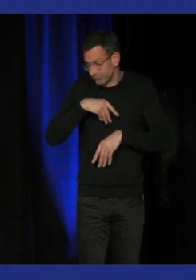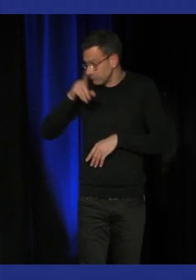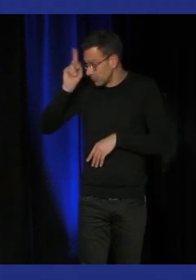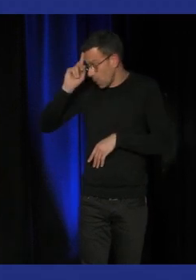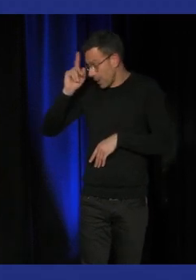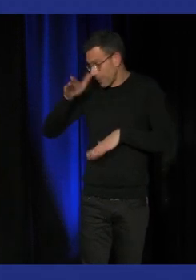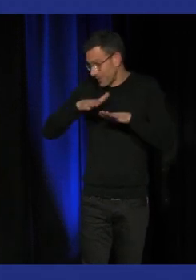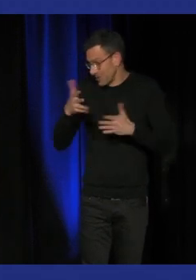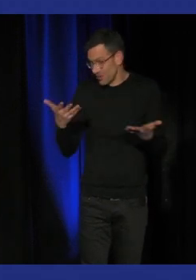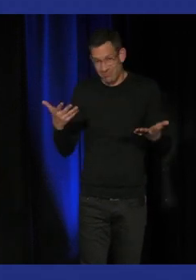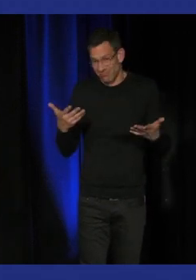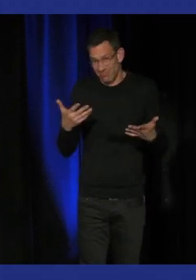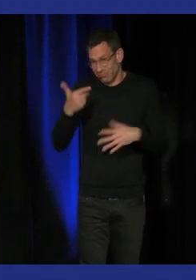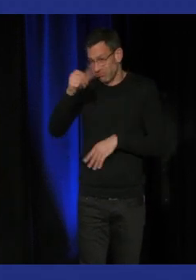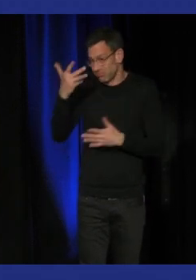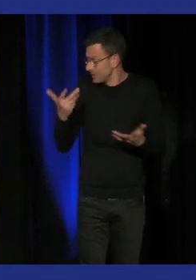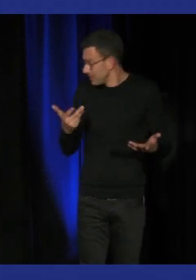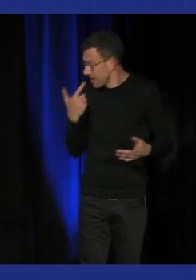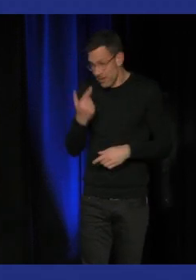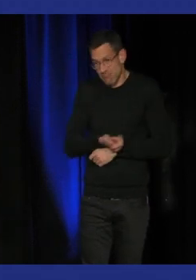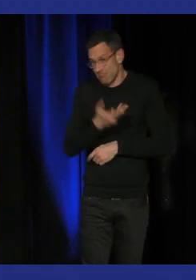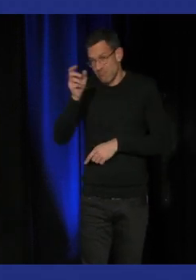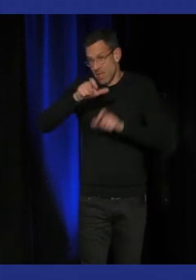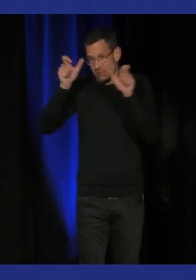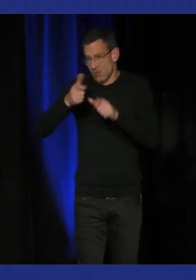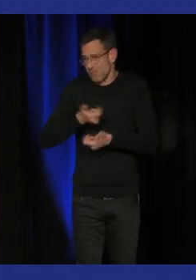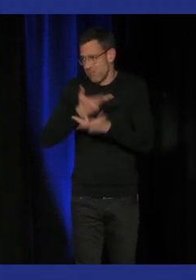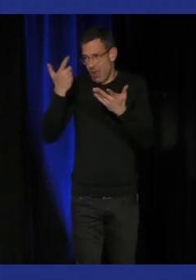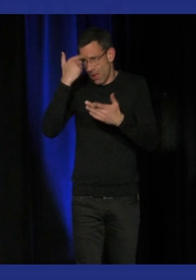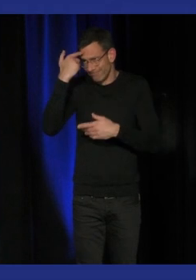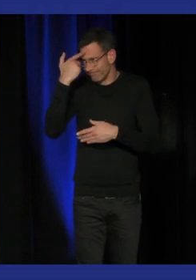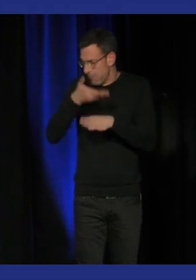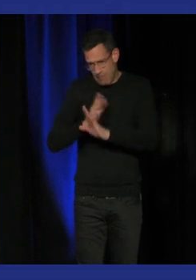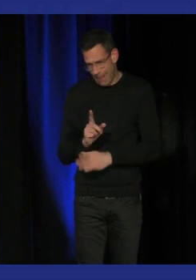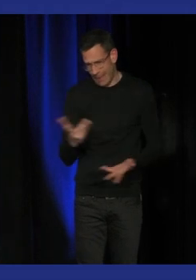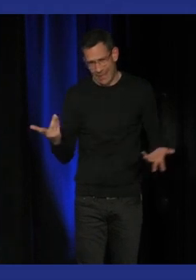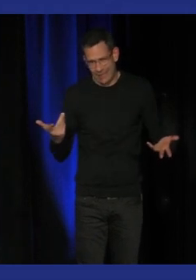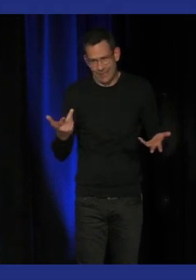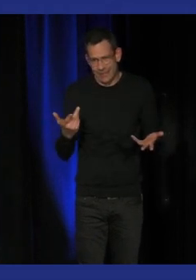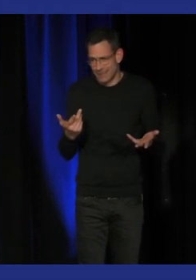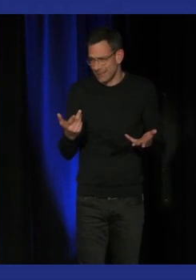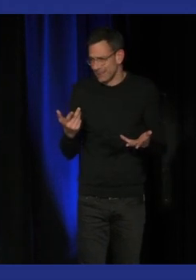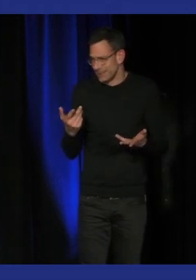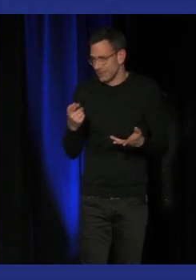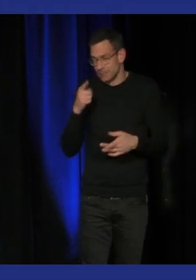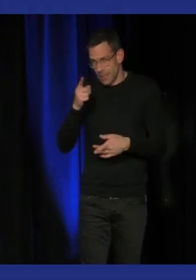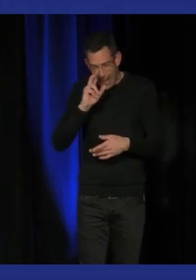qu'il y a plein de gens qui ne sont pas mûrs pour rentrer dans ce genre de réflexion et être sensible